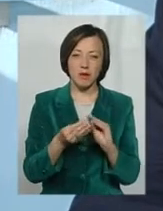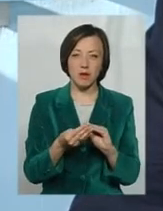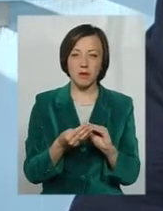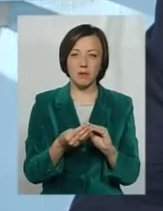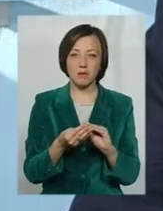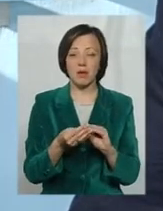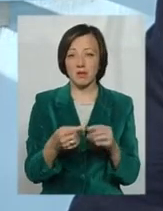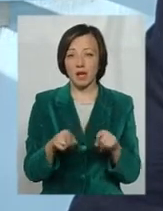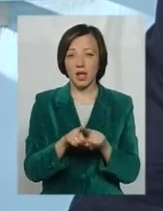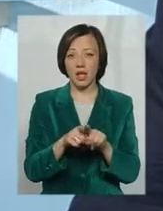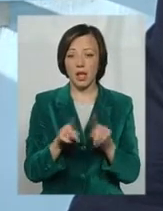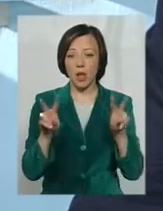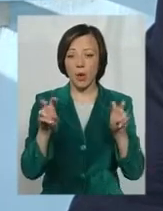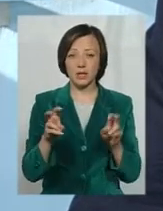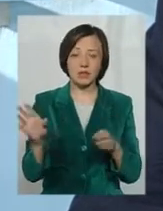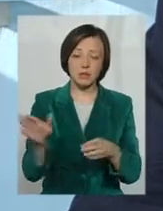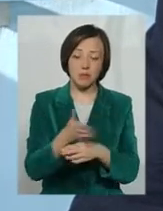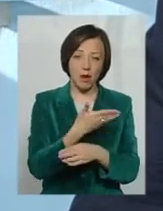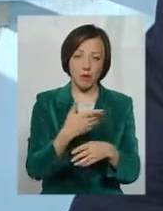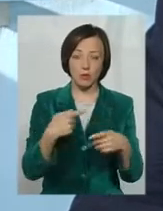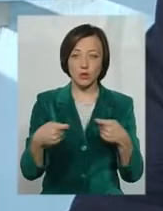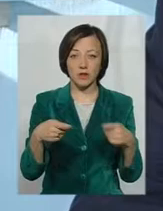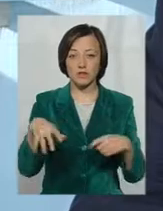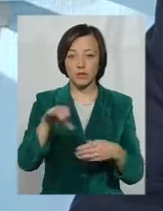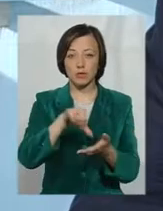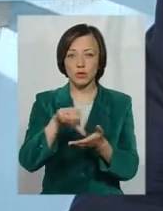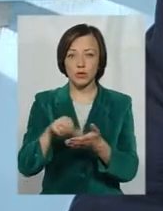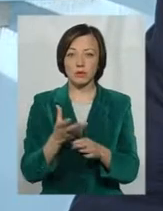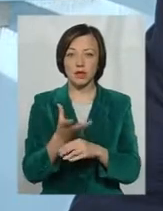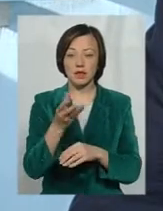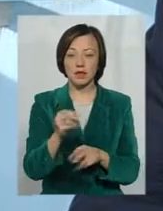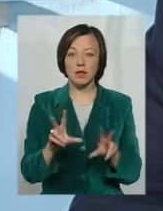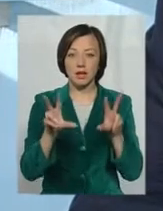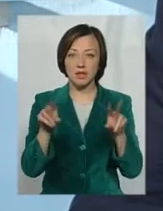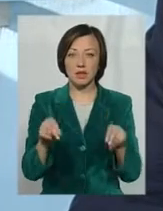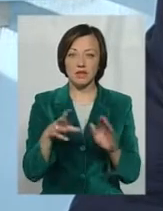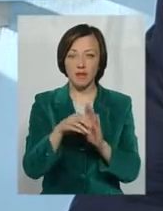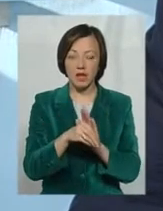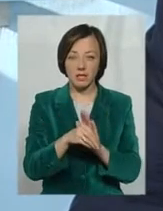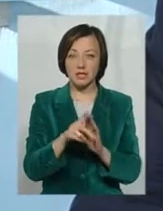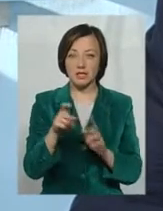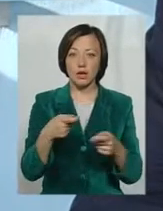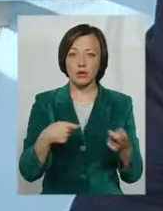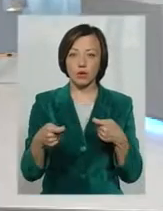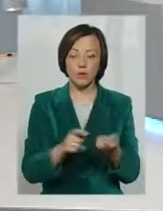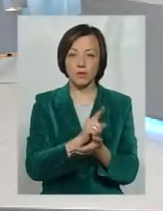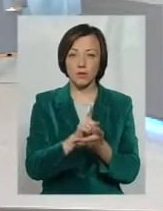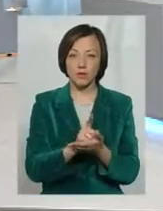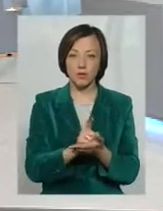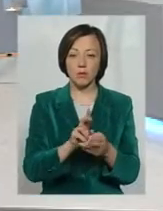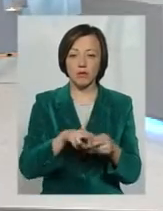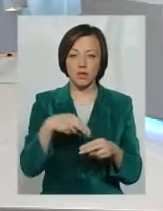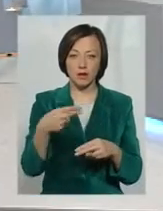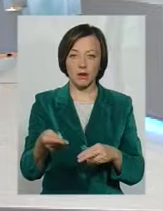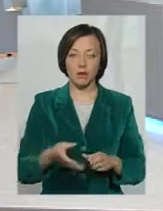на об'єкти, то ми такі лоти знімаємо з торгів, а всім учасникам, які сплатили гарантійні внески за торги, ці гарантійні внески в обов'язковому порядку